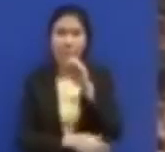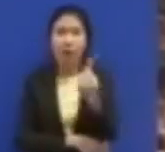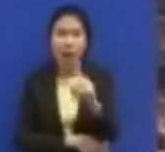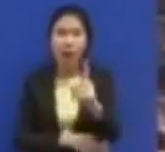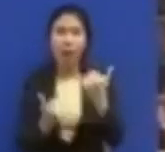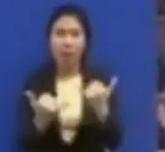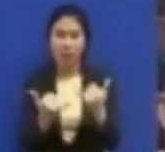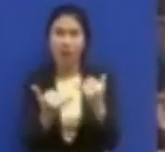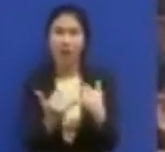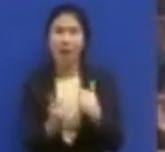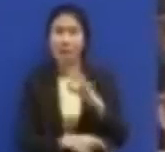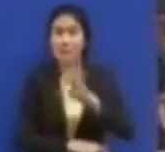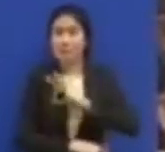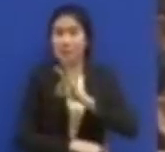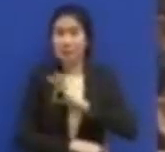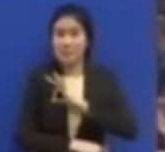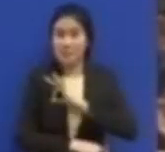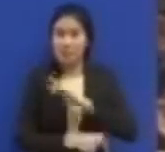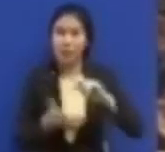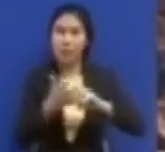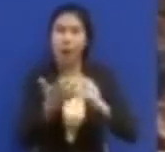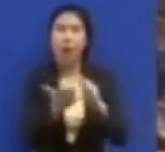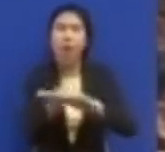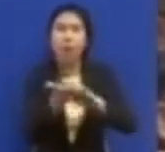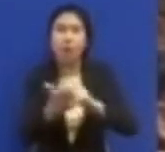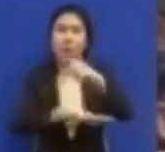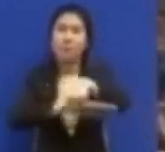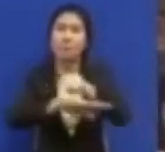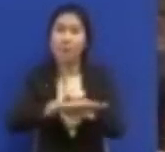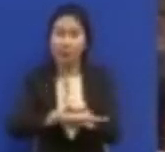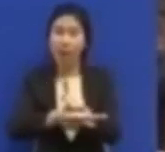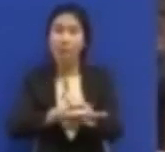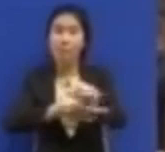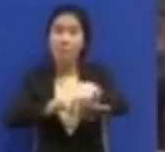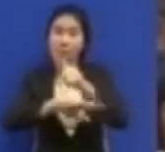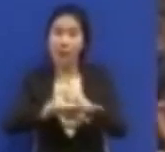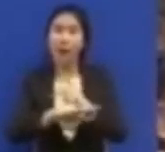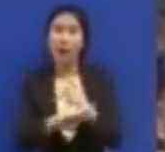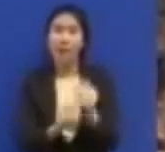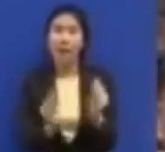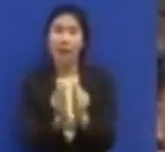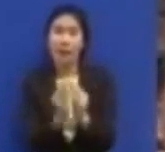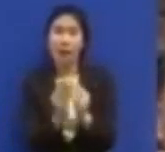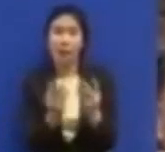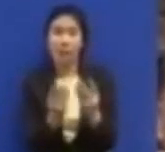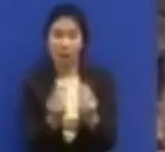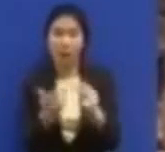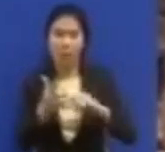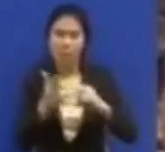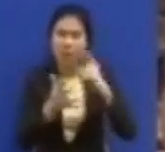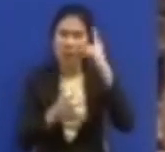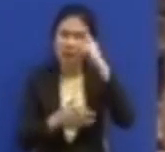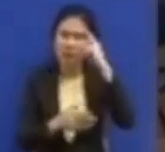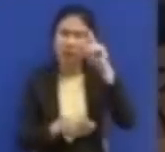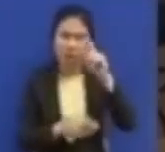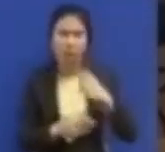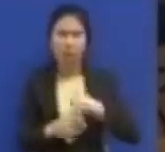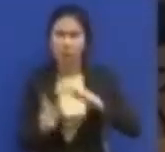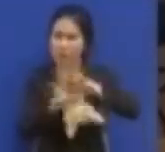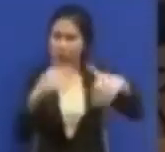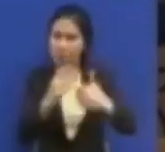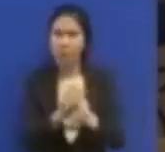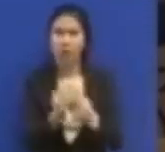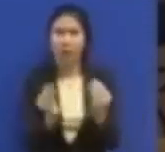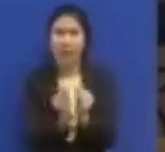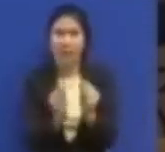ตสมาชิกโทษครับโหวตประธานสภาผู้แทนราษฎรเนี่ยมันก็ใช้เสียงของสภาทั้งหมดแค่นั้นเองอยู่ดีท่านก็มาลุกประท้ว